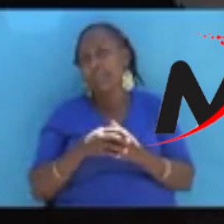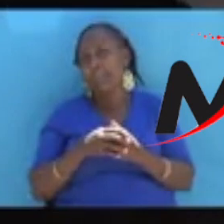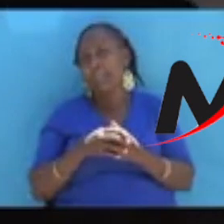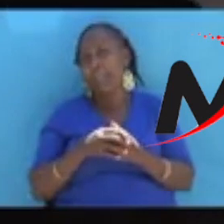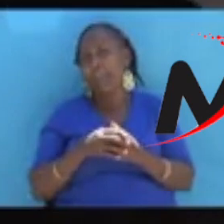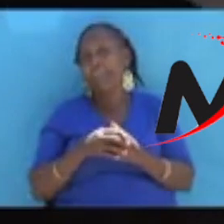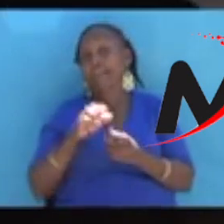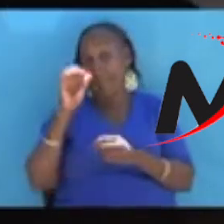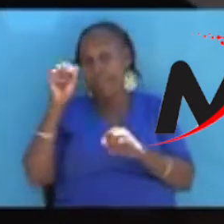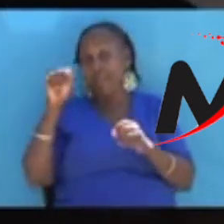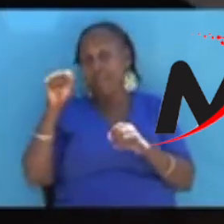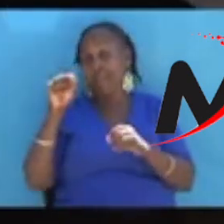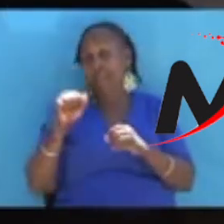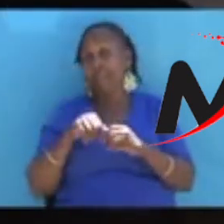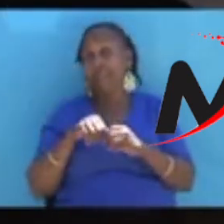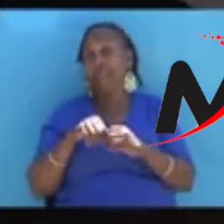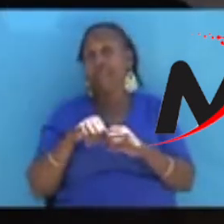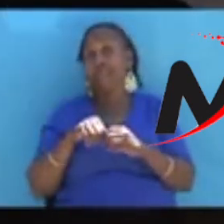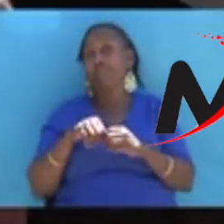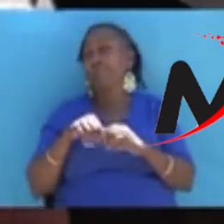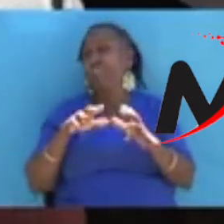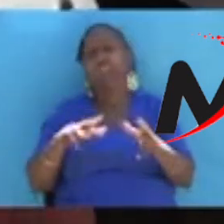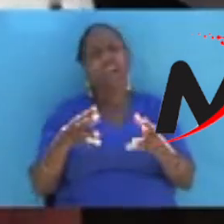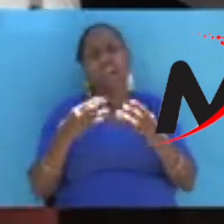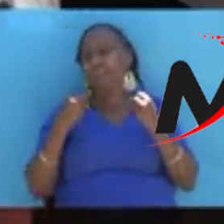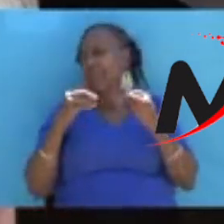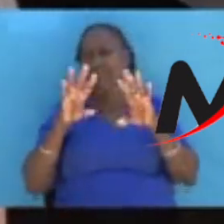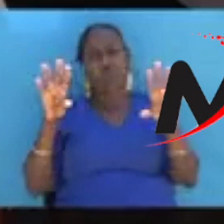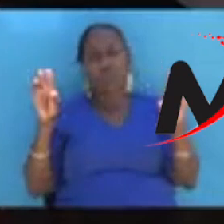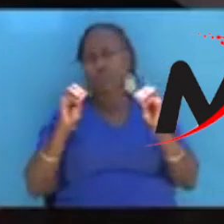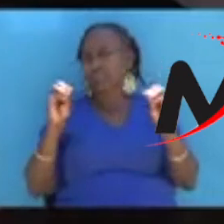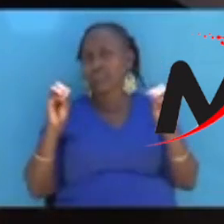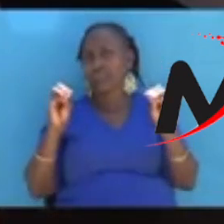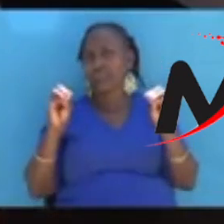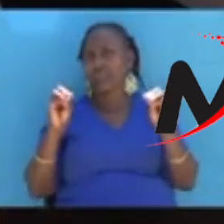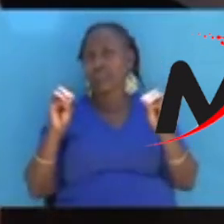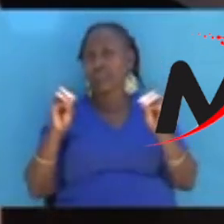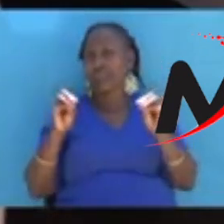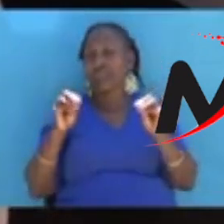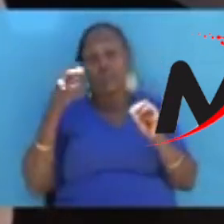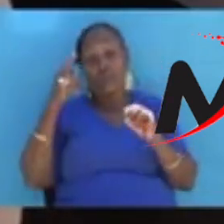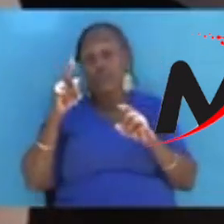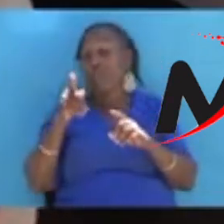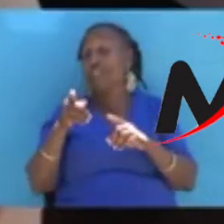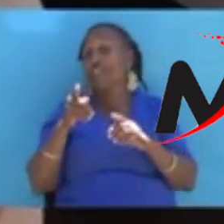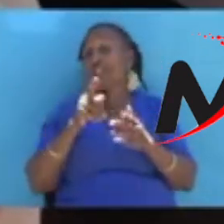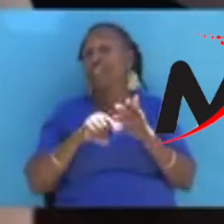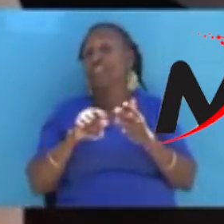na mimi. Asikubali kukua distracted. Kwa hayo mengi na